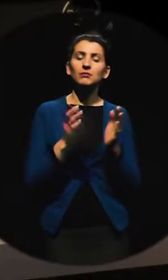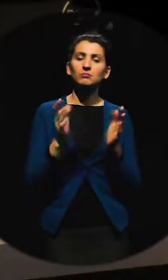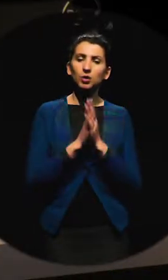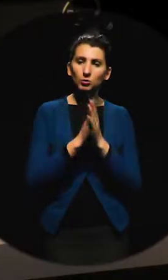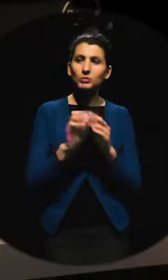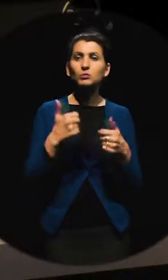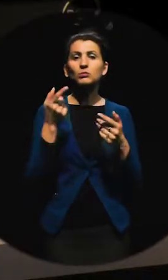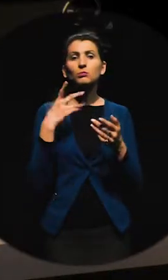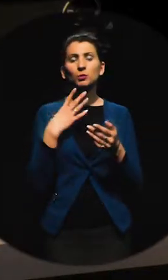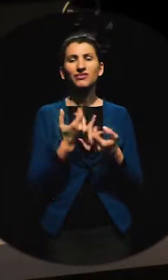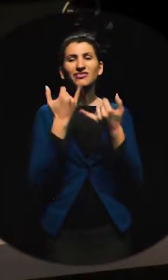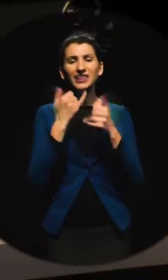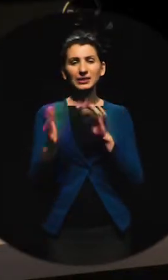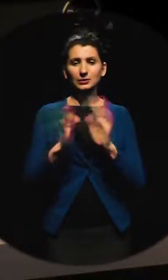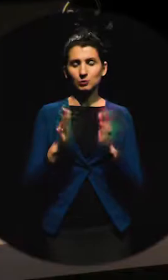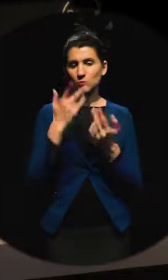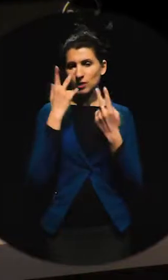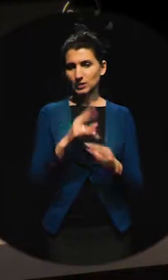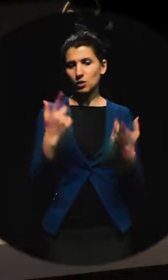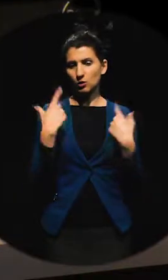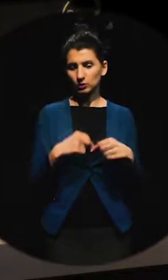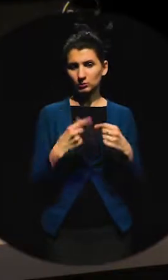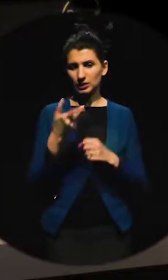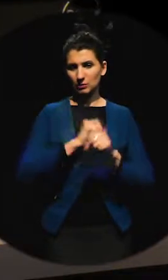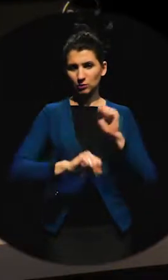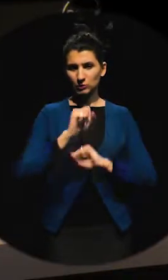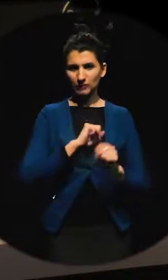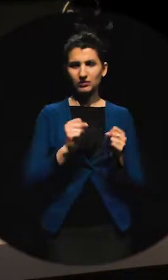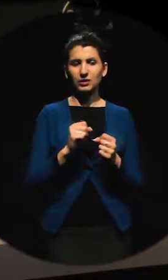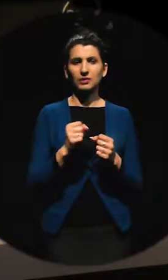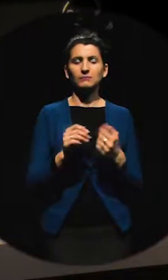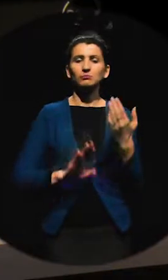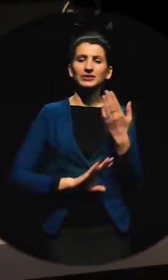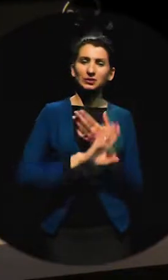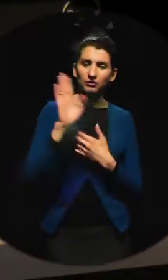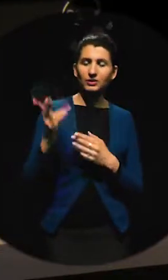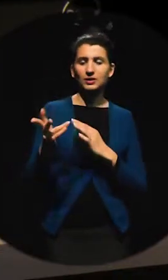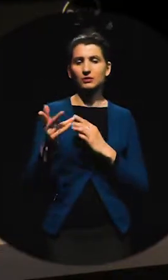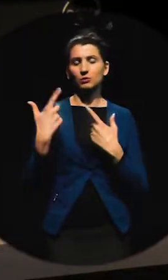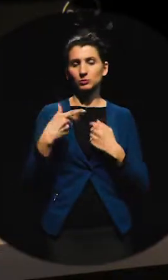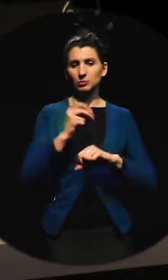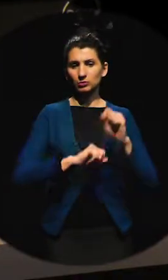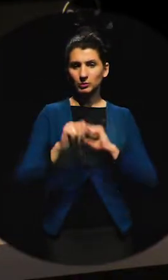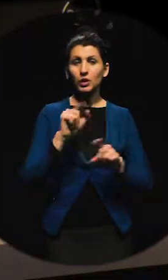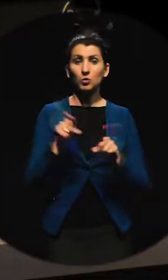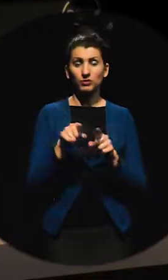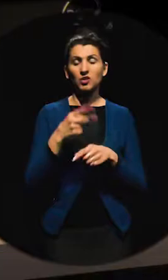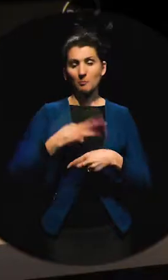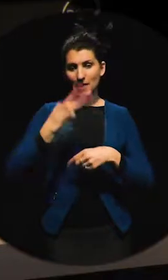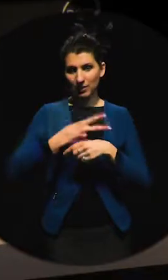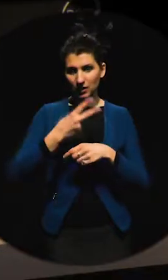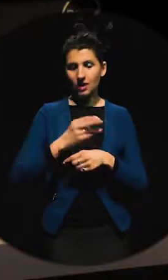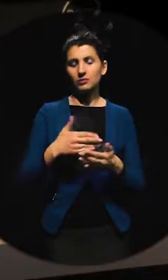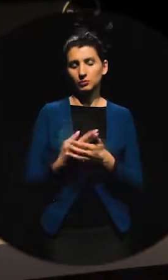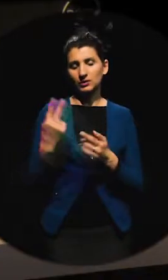sposób reprezentacji osób z niepełnosprawnościami w sferze publicznej, w tym w mediach. I dlatego bardzo ważne były tam również akcje